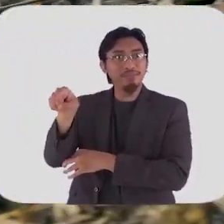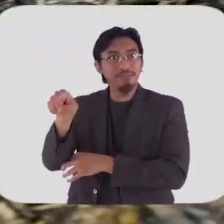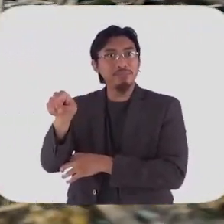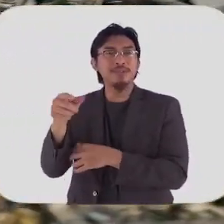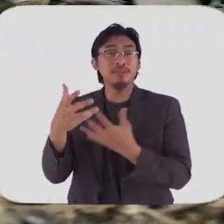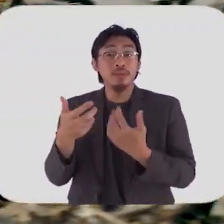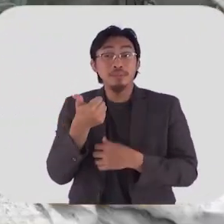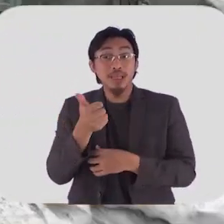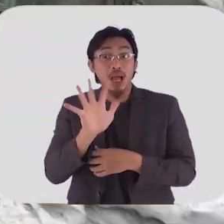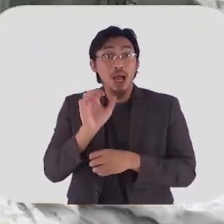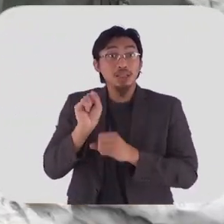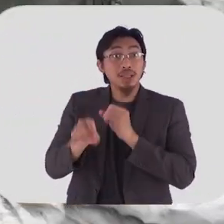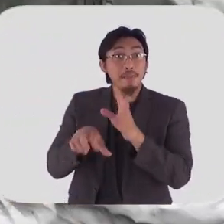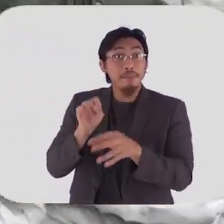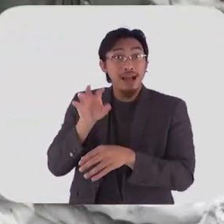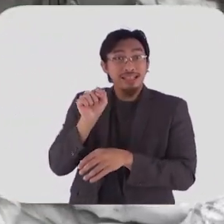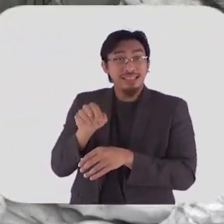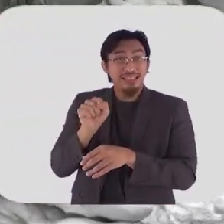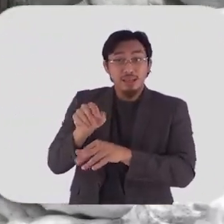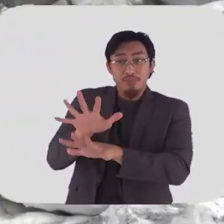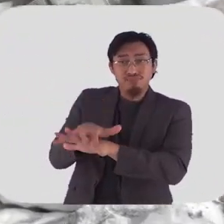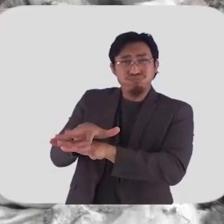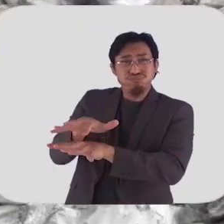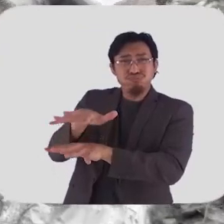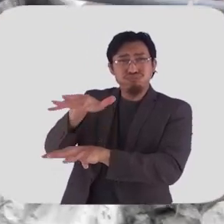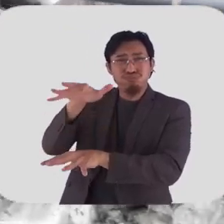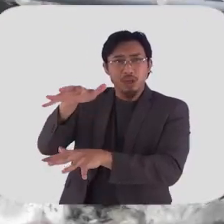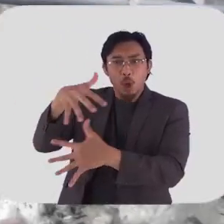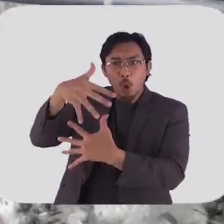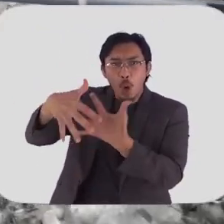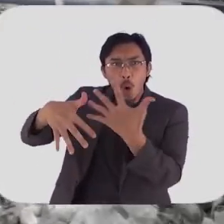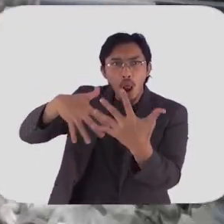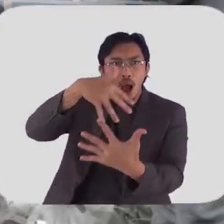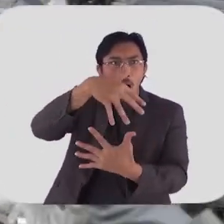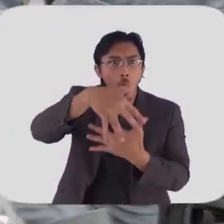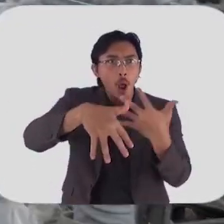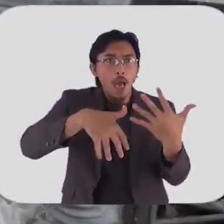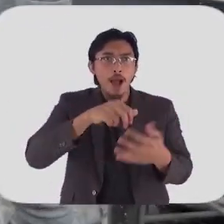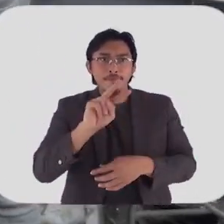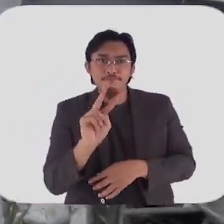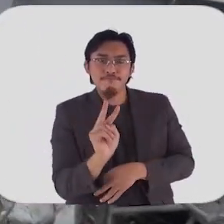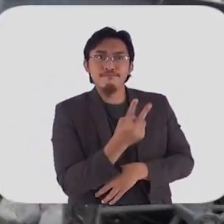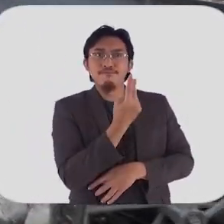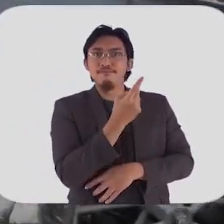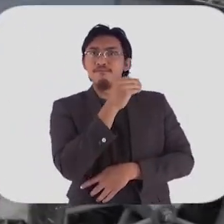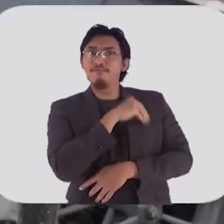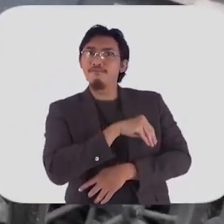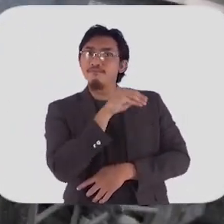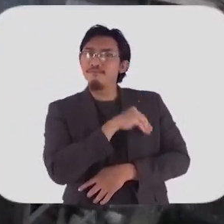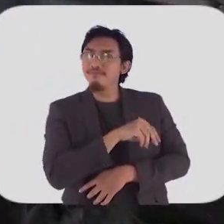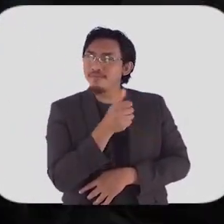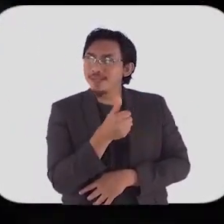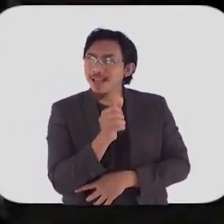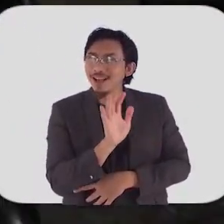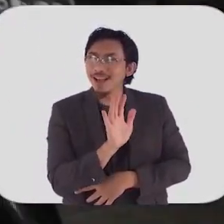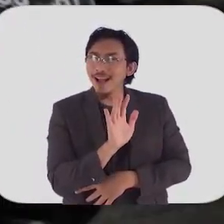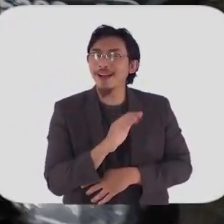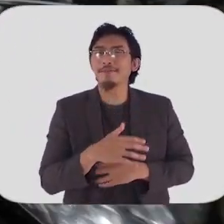Lalu, bisakah sampah yang kian menggunung dikelola dengan baik dan menjadi ladang mata pencaharian?